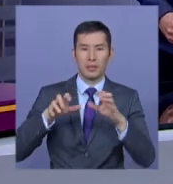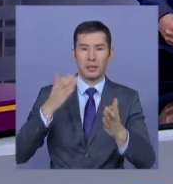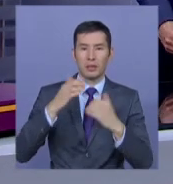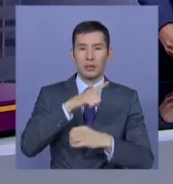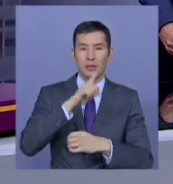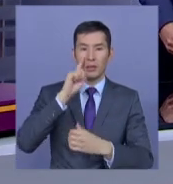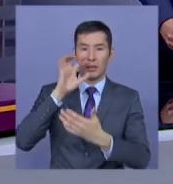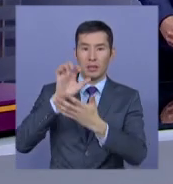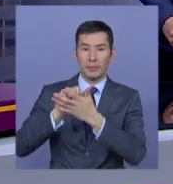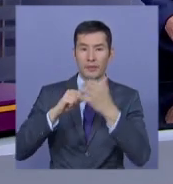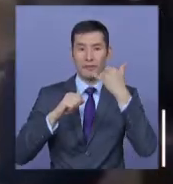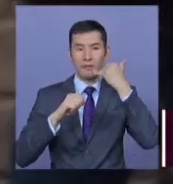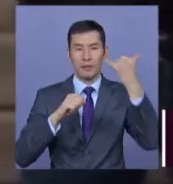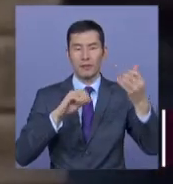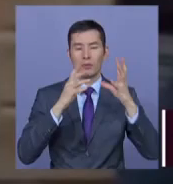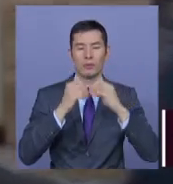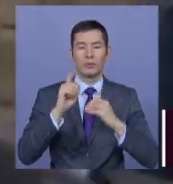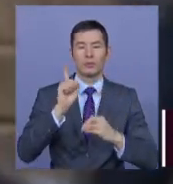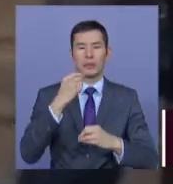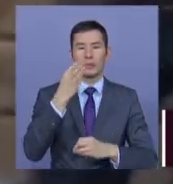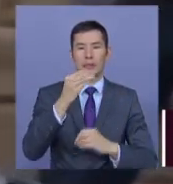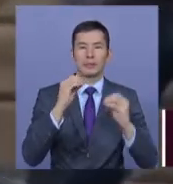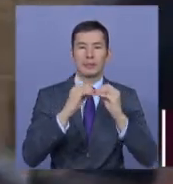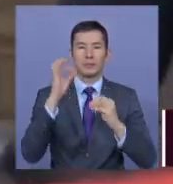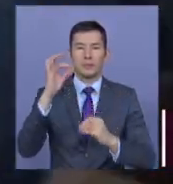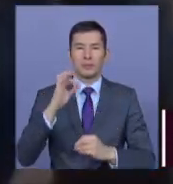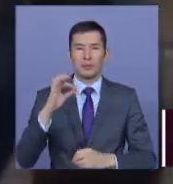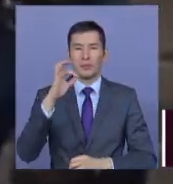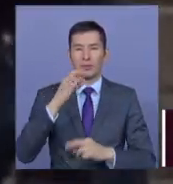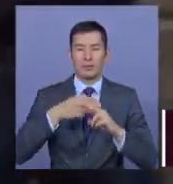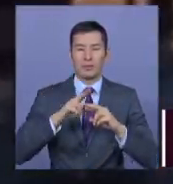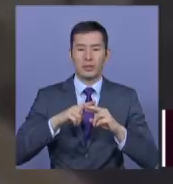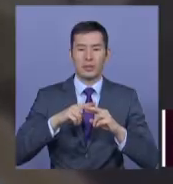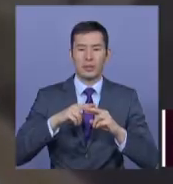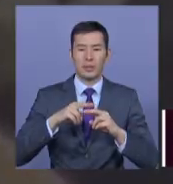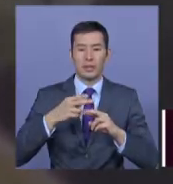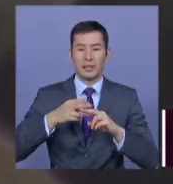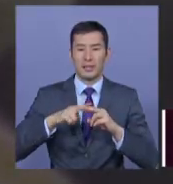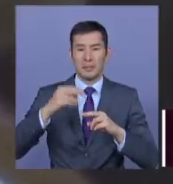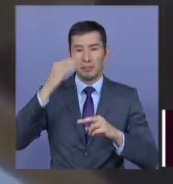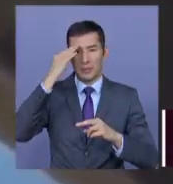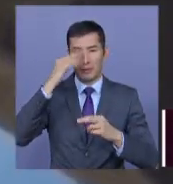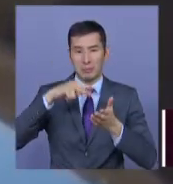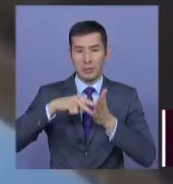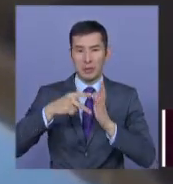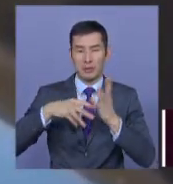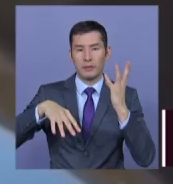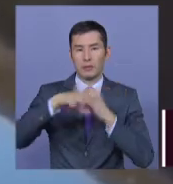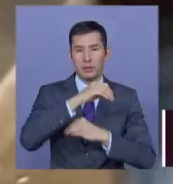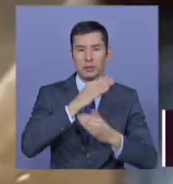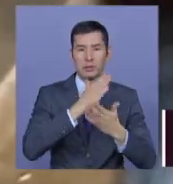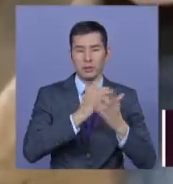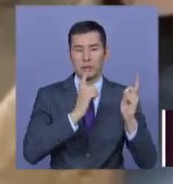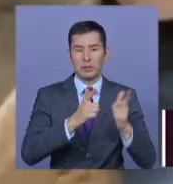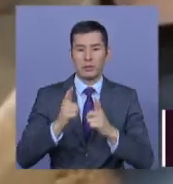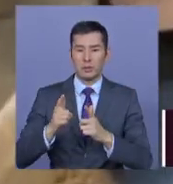осындай ұсыныс айтты. Оның сөзінше, тың бастаманы барлық мемлекеттік органдар қолдап отыр. Жоба бойынша бұл жұмыспен бірінші